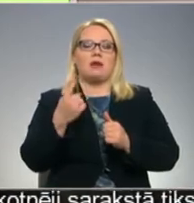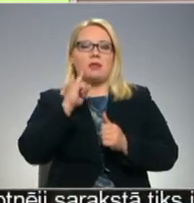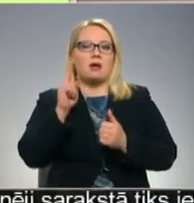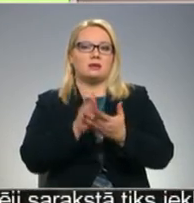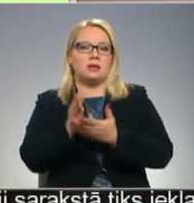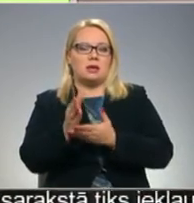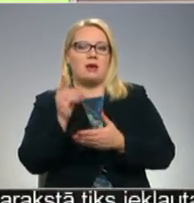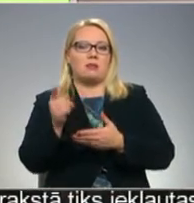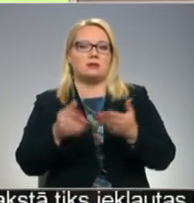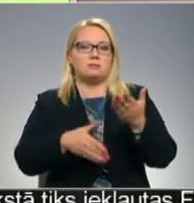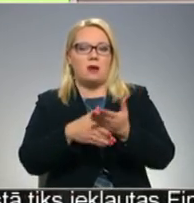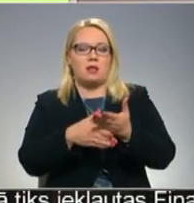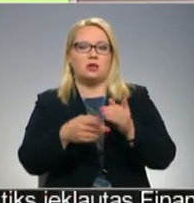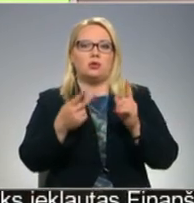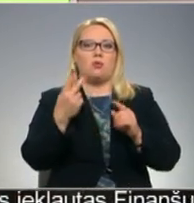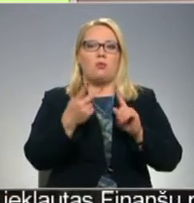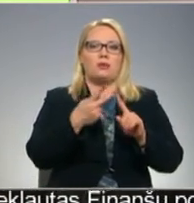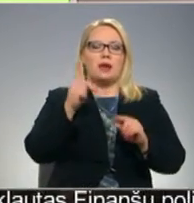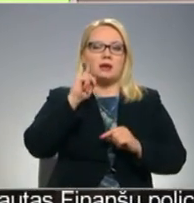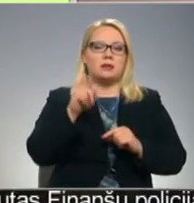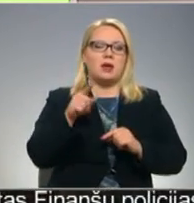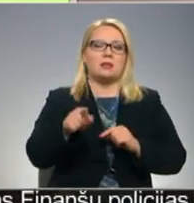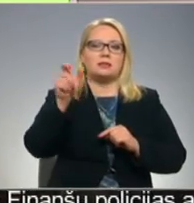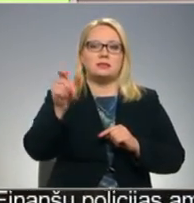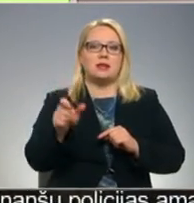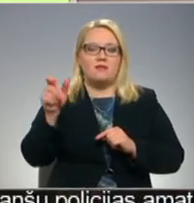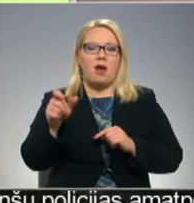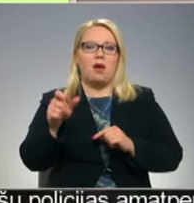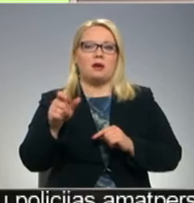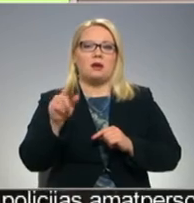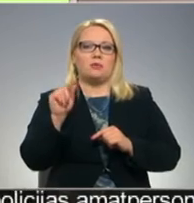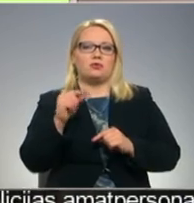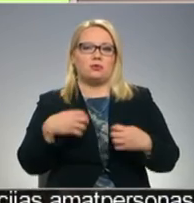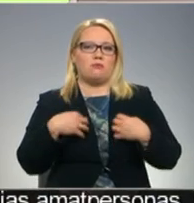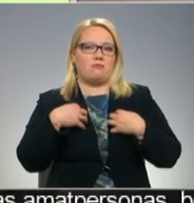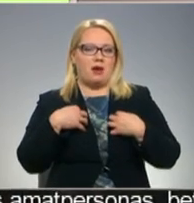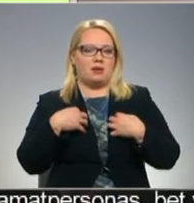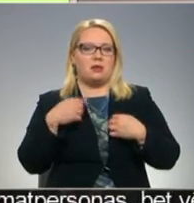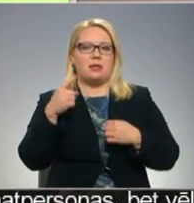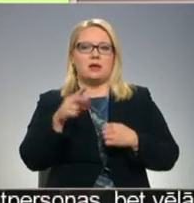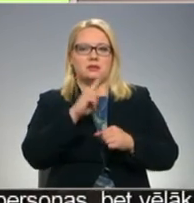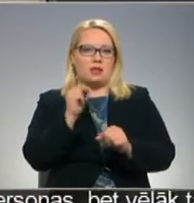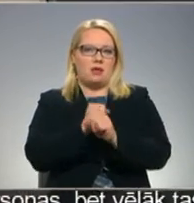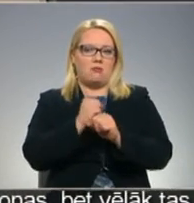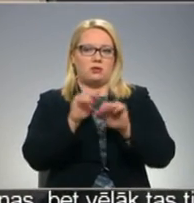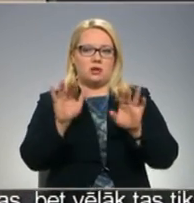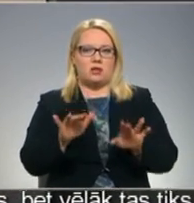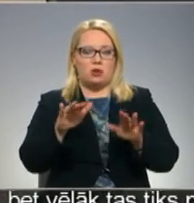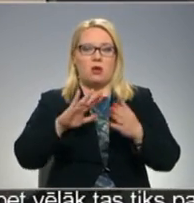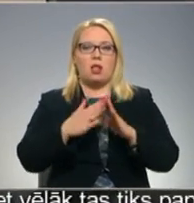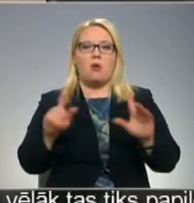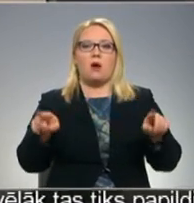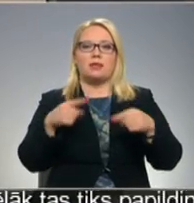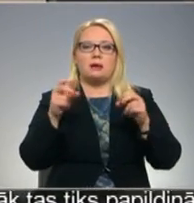tas palīdz, otrā ziņā, nu, tas cilvēkiem tā kā mazliet baida, tie, kas nedarbojas ar datoru. Lauku